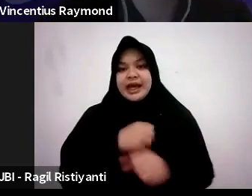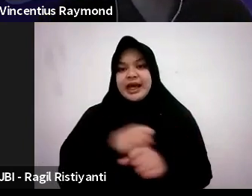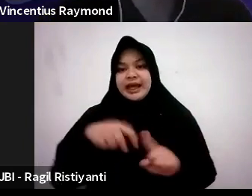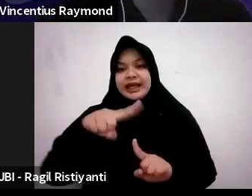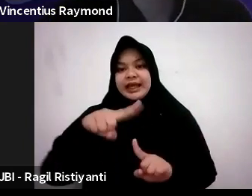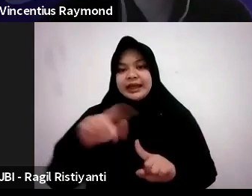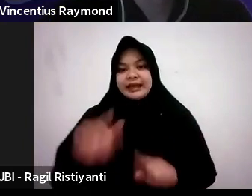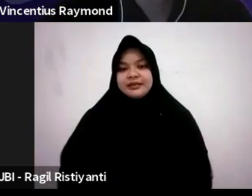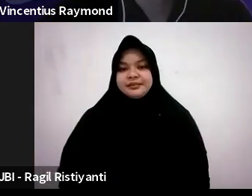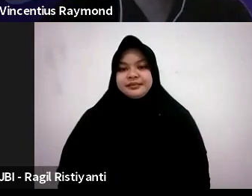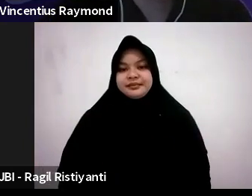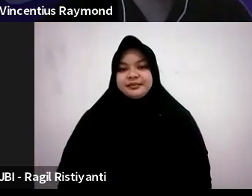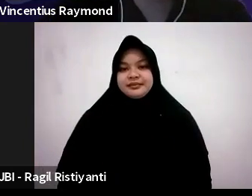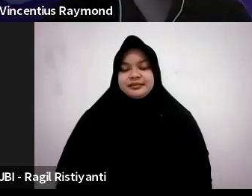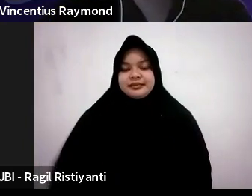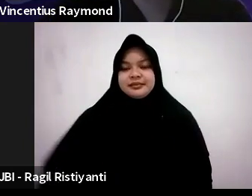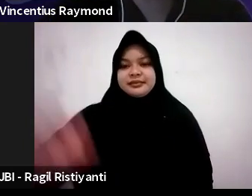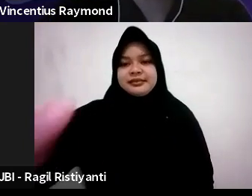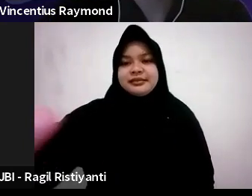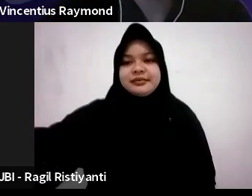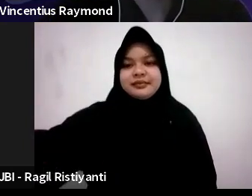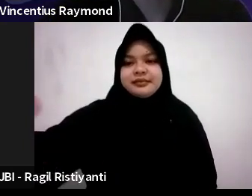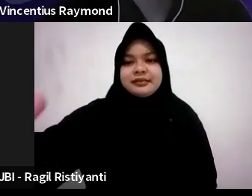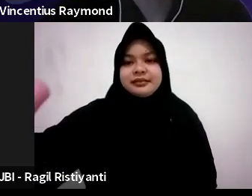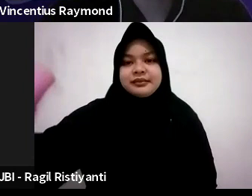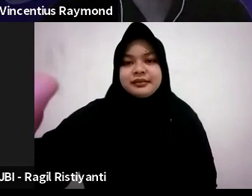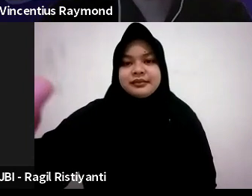kolom komentar Silahkan tuliskan